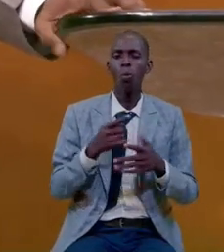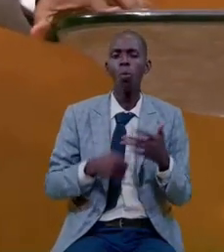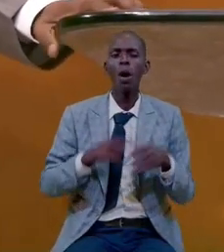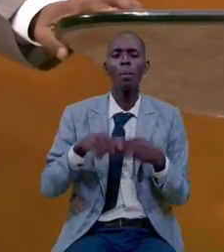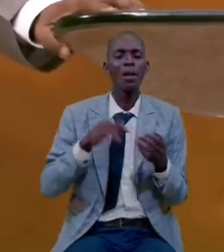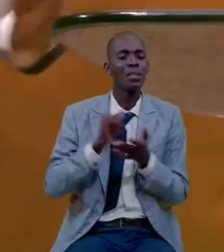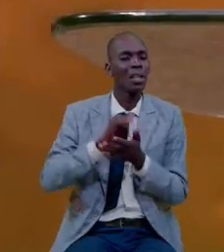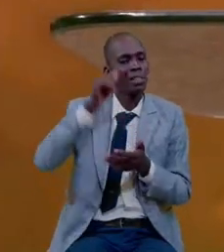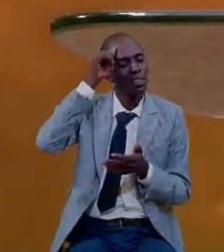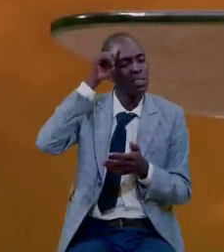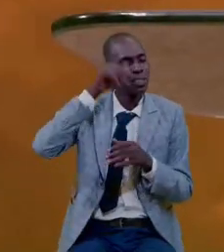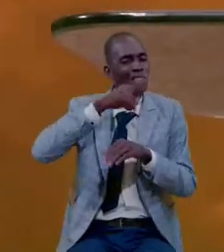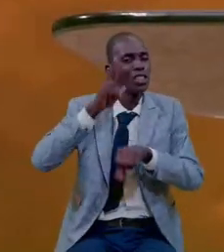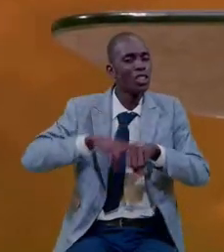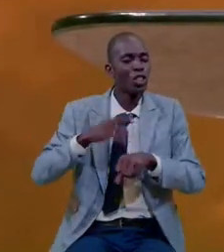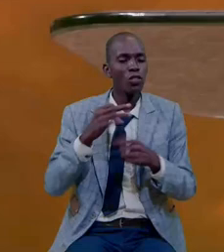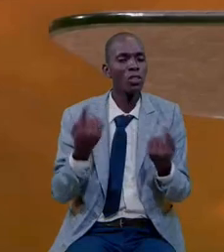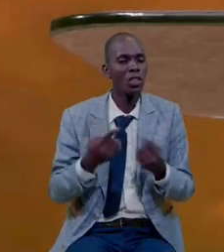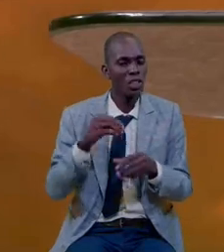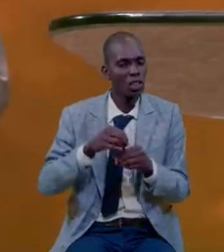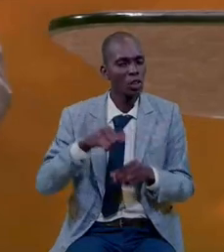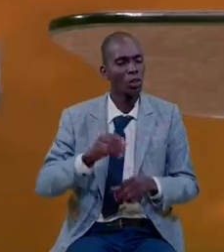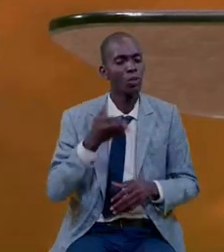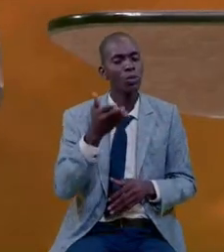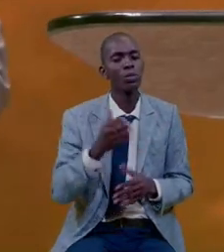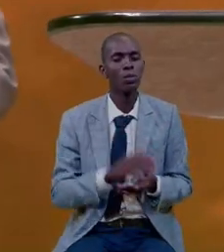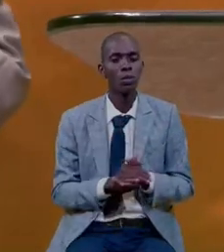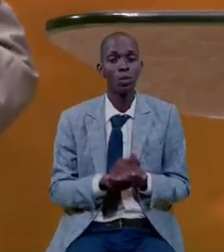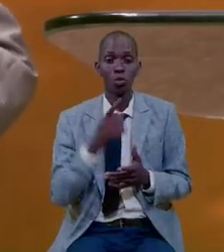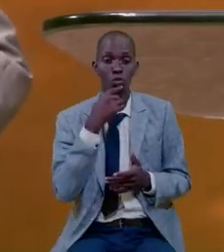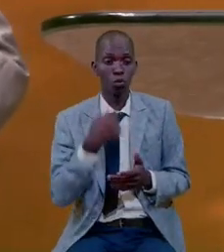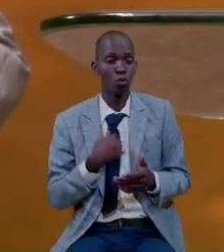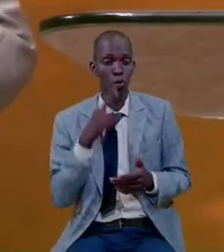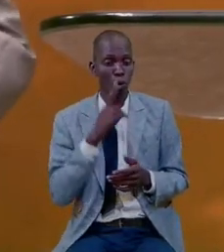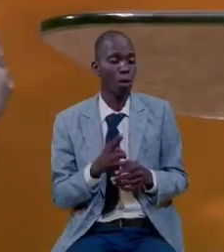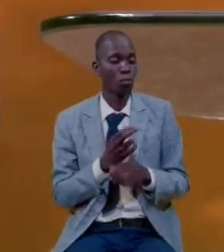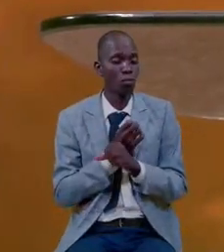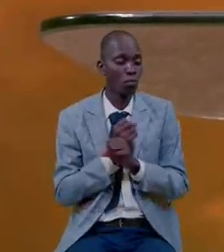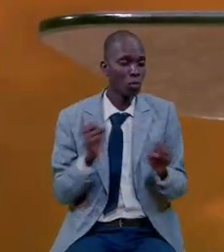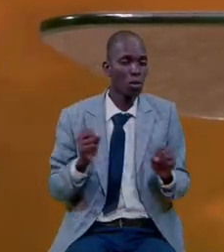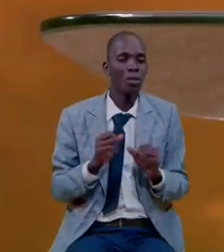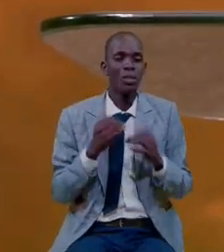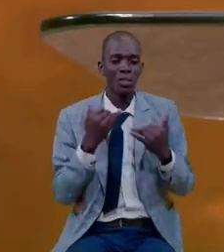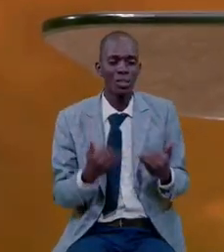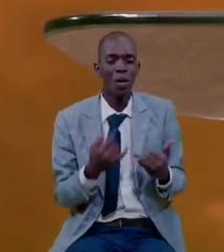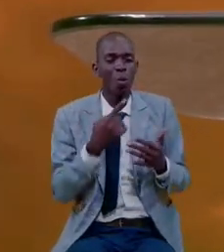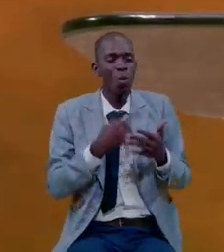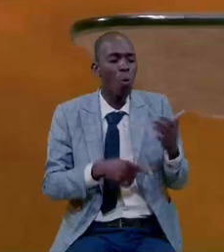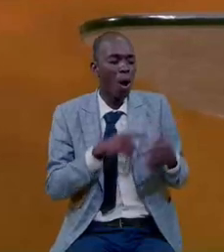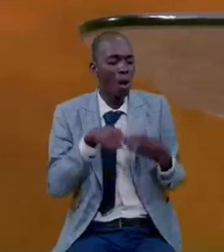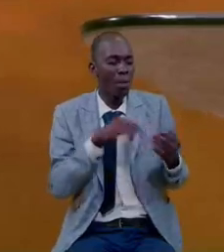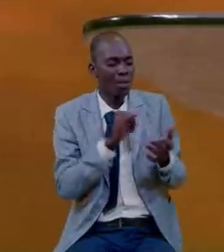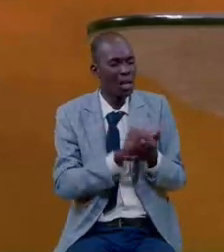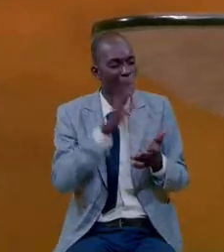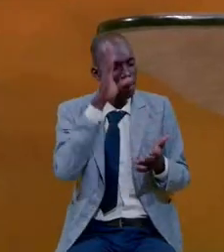nature adamique est-elle crucifiée? Dis-moi que tu es sanctifié et l'homme là qui vit en toi,